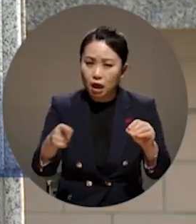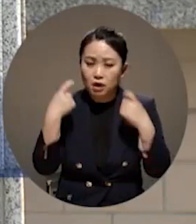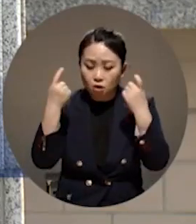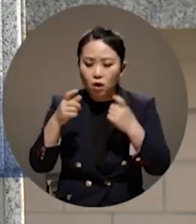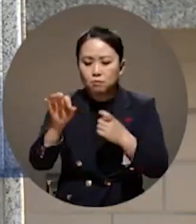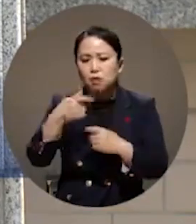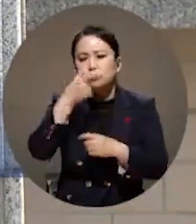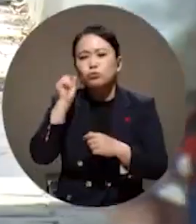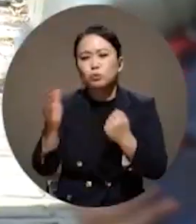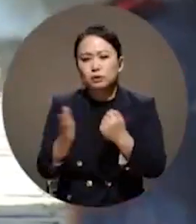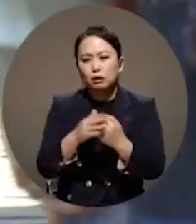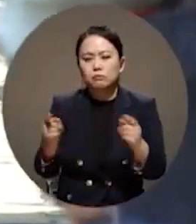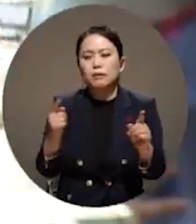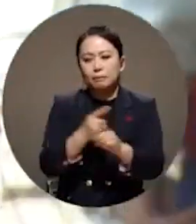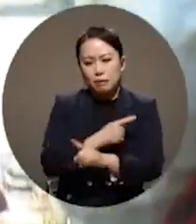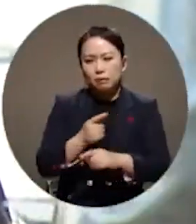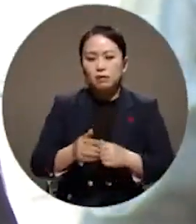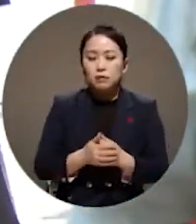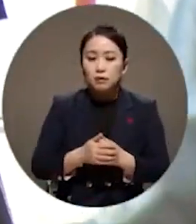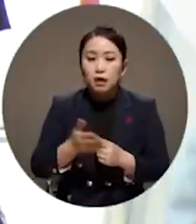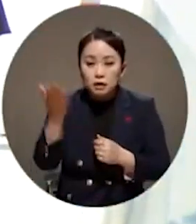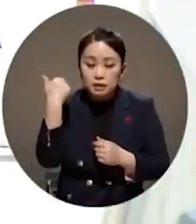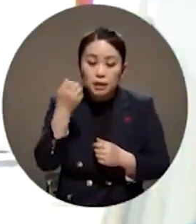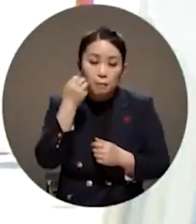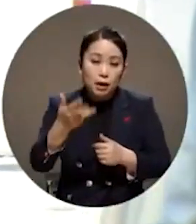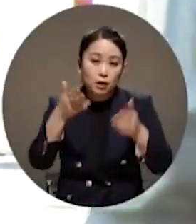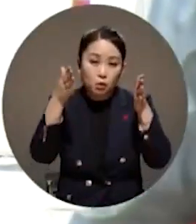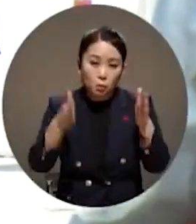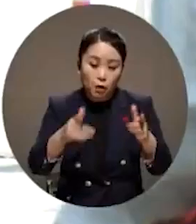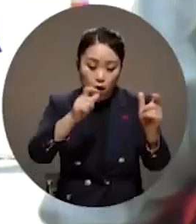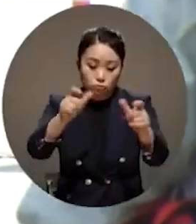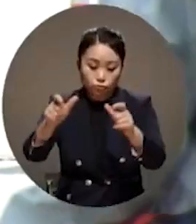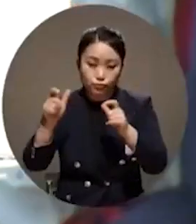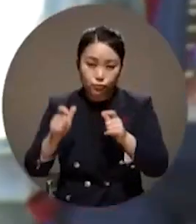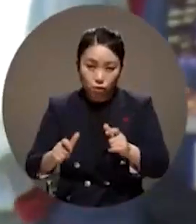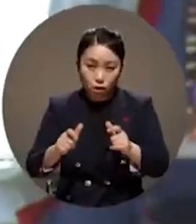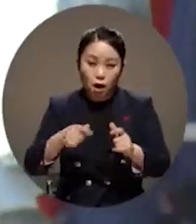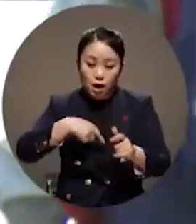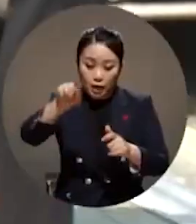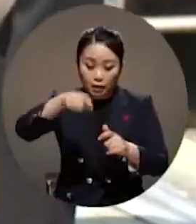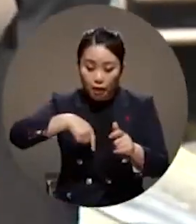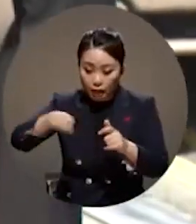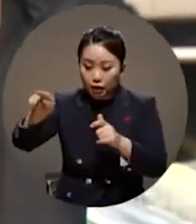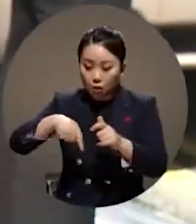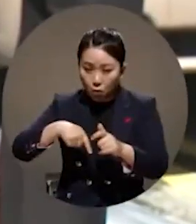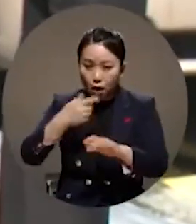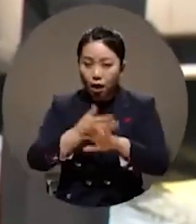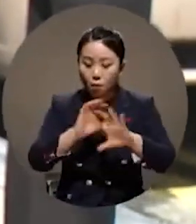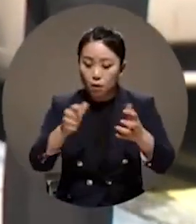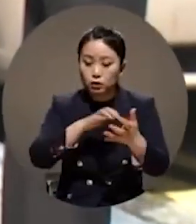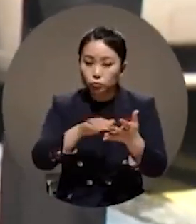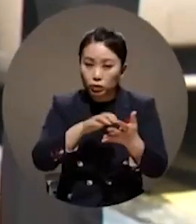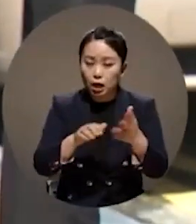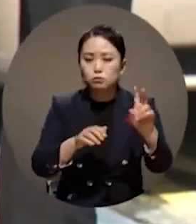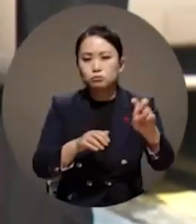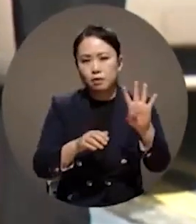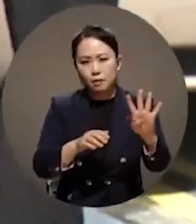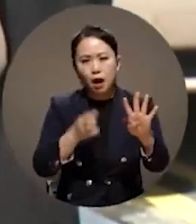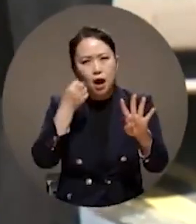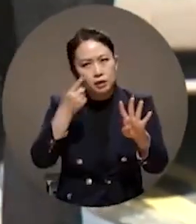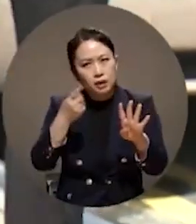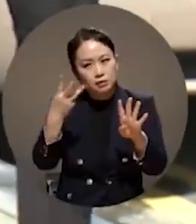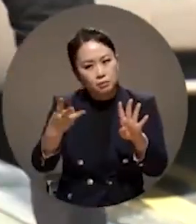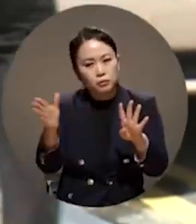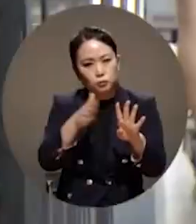경쟁하게 됐고. 지난 8개월간 부산 구군의회가 다녀온 해외 출장 횟수는 24차례, 한 달에